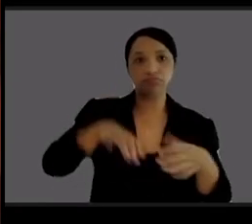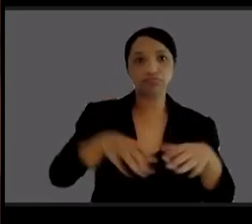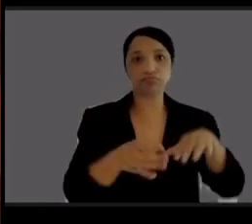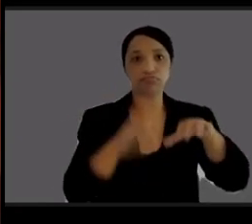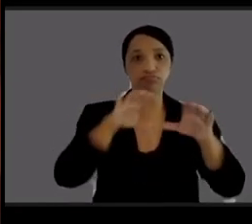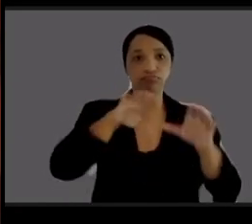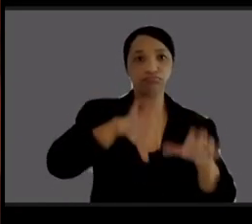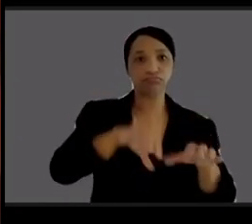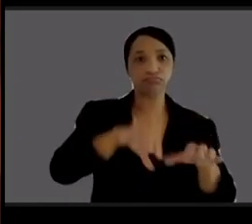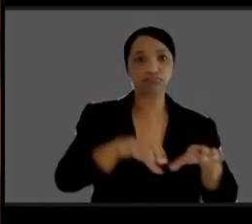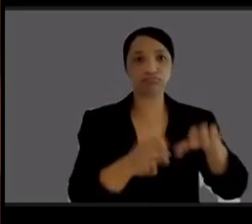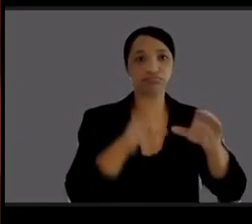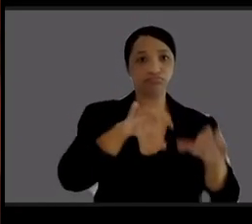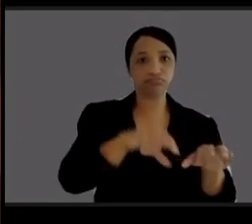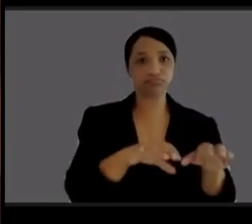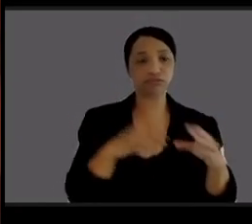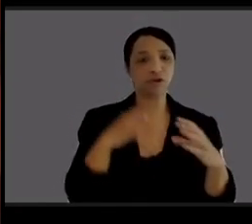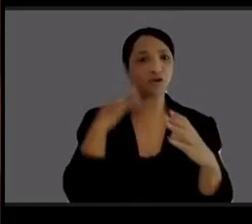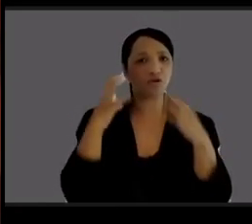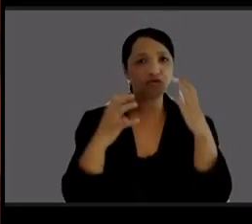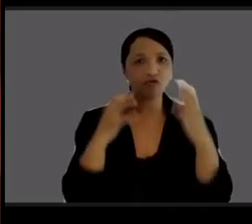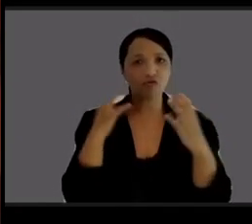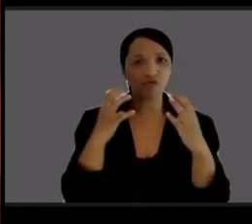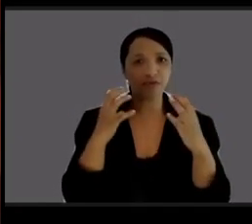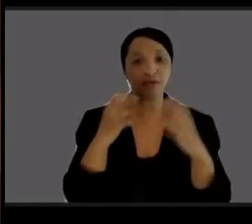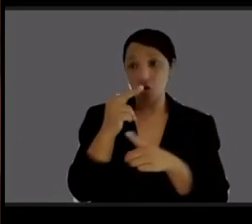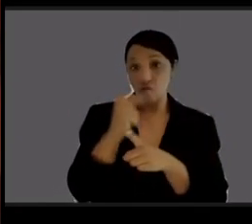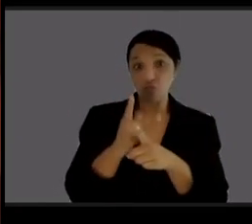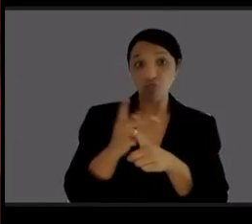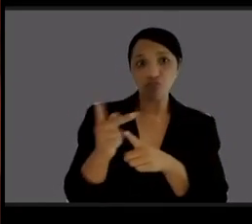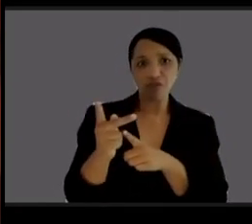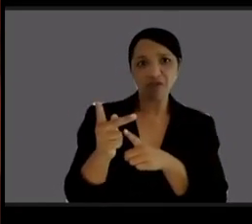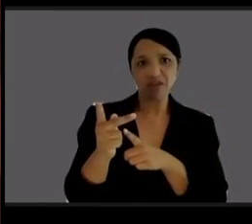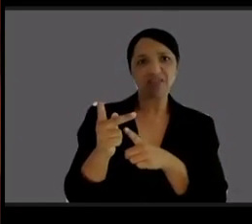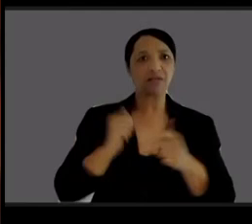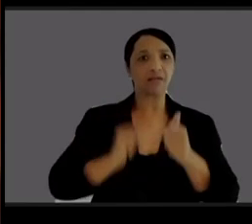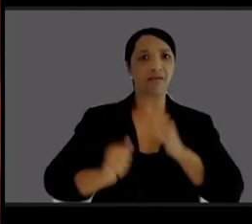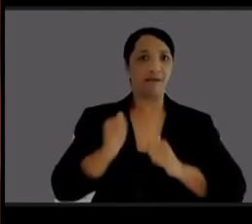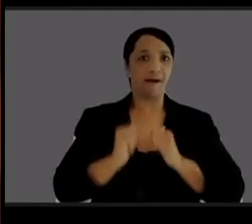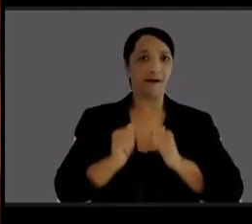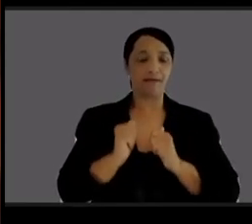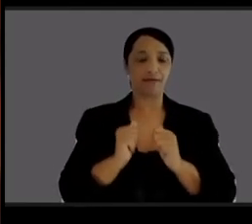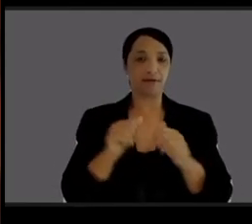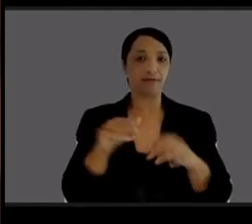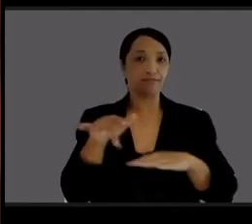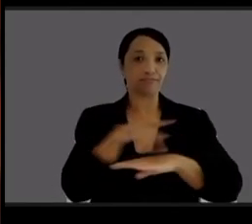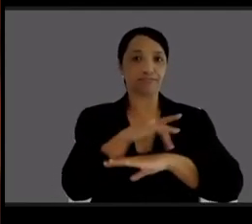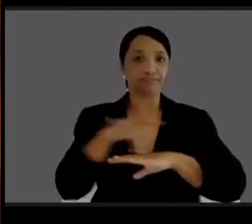violents qu'on appelle folie, a été interprétée par un acteur professionnel du kabuki.